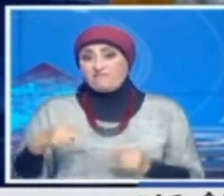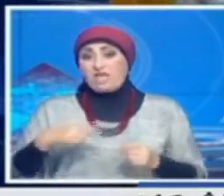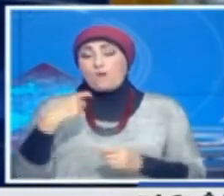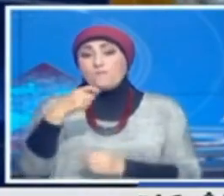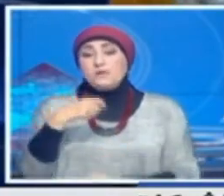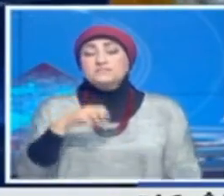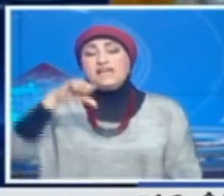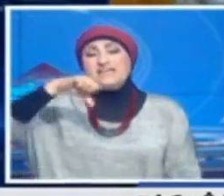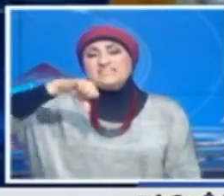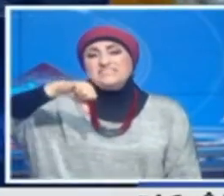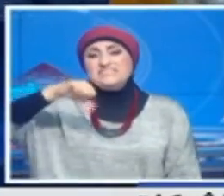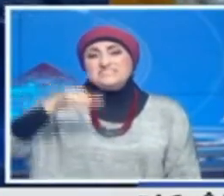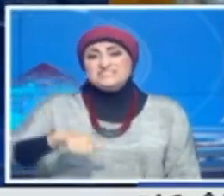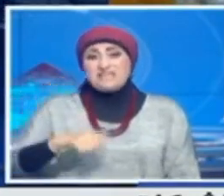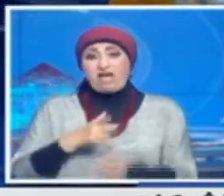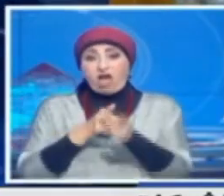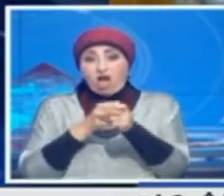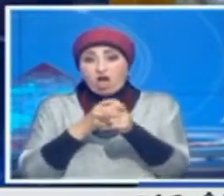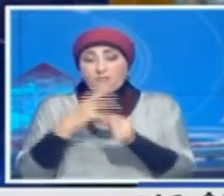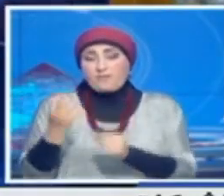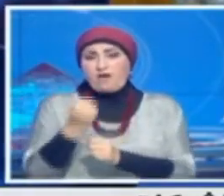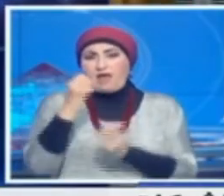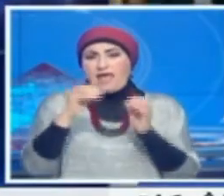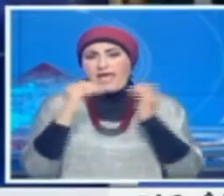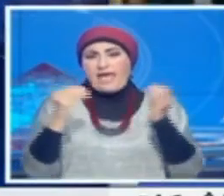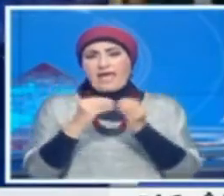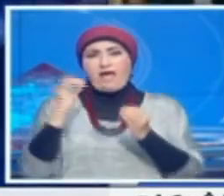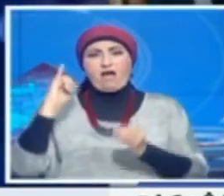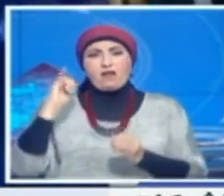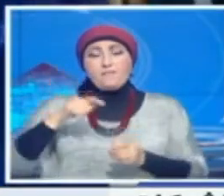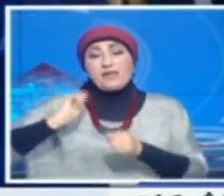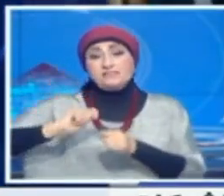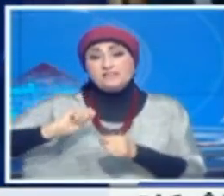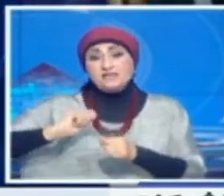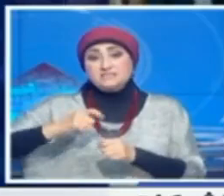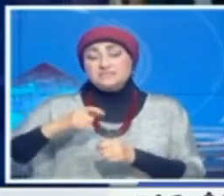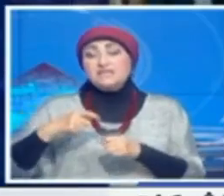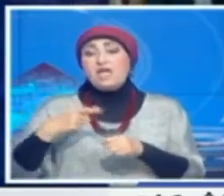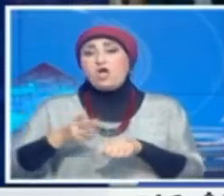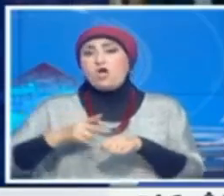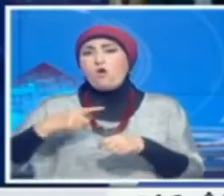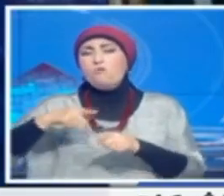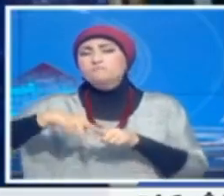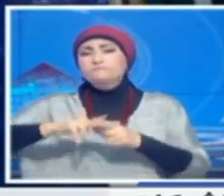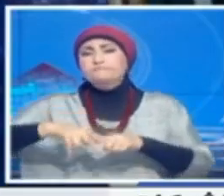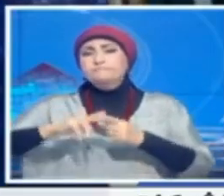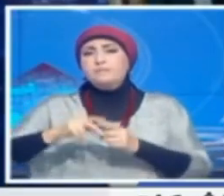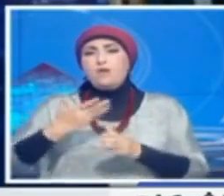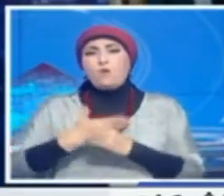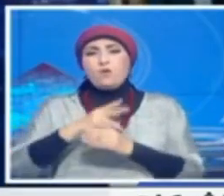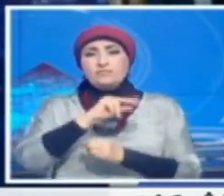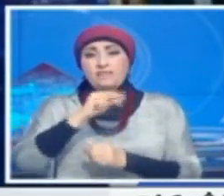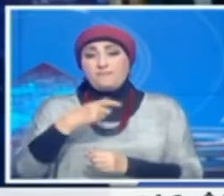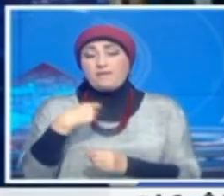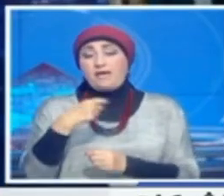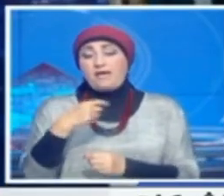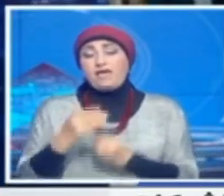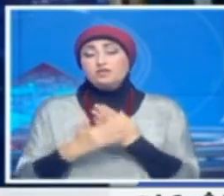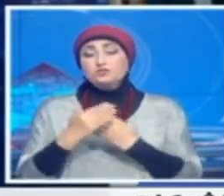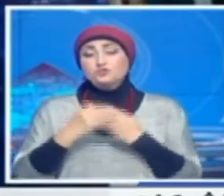9 الحربي لصالح الهيئة العربية للتصنيع، إضافة إلى التعاون في مجالات الرقمنة الصناعية